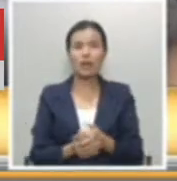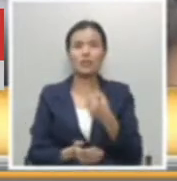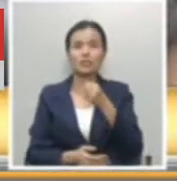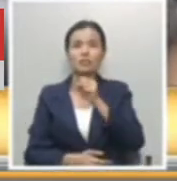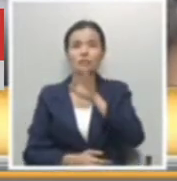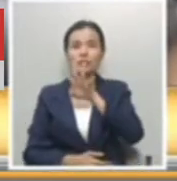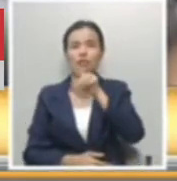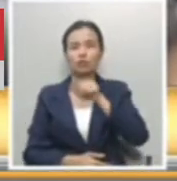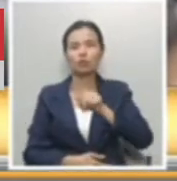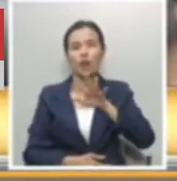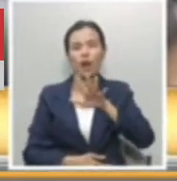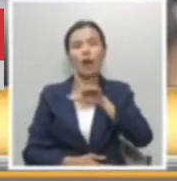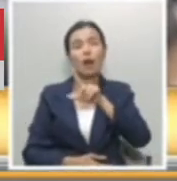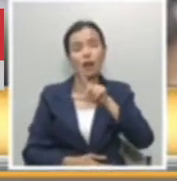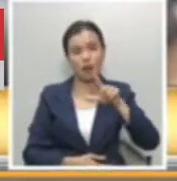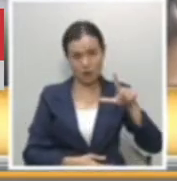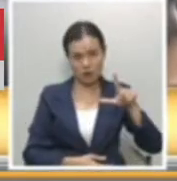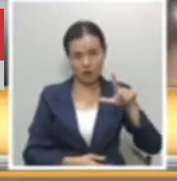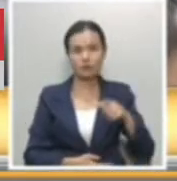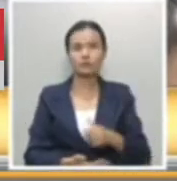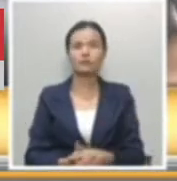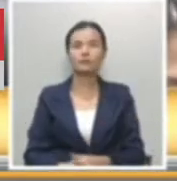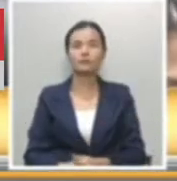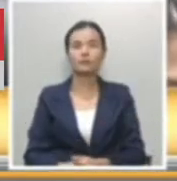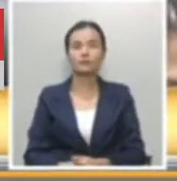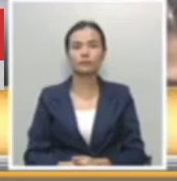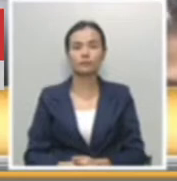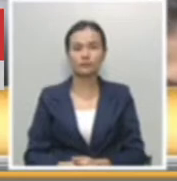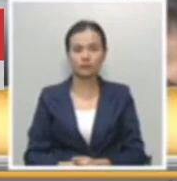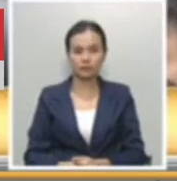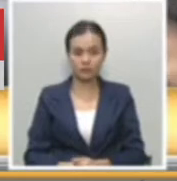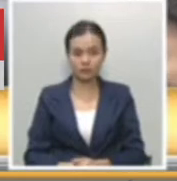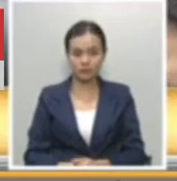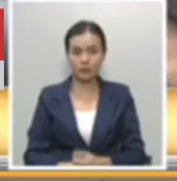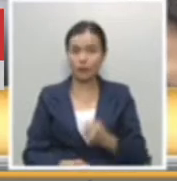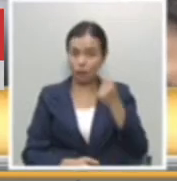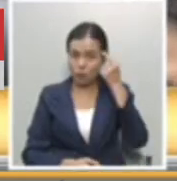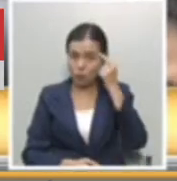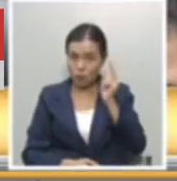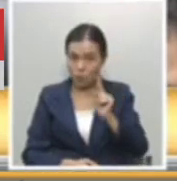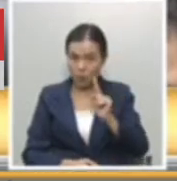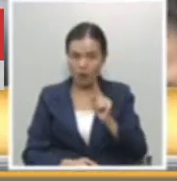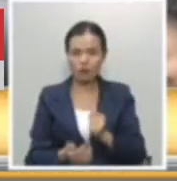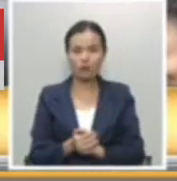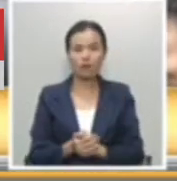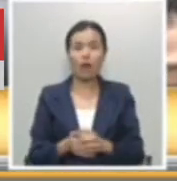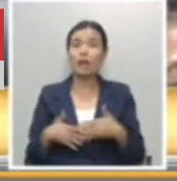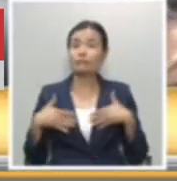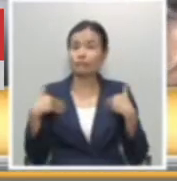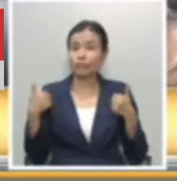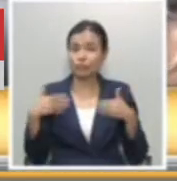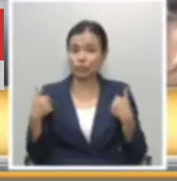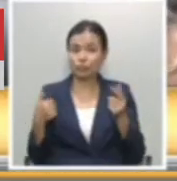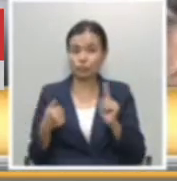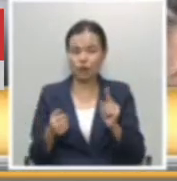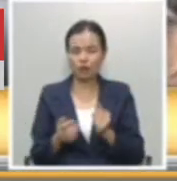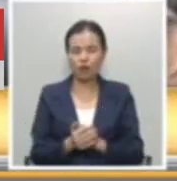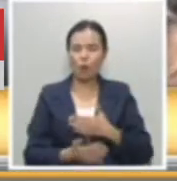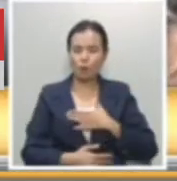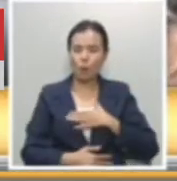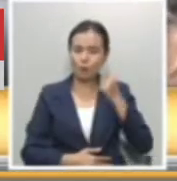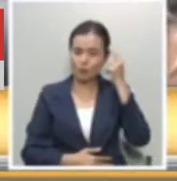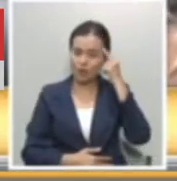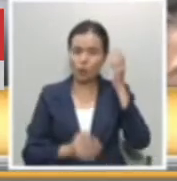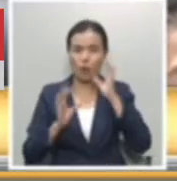ล้านคนแล้วครับท่านประธานครับท่านประธานทราบไหมครับอีกอันนึงที่น่าแสดงความยินดีก็คือผมคิดว่ารัฐบ